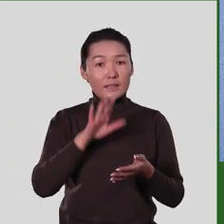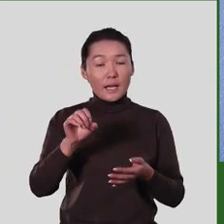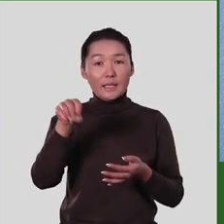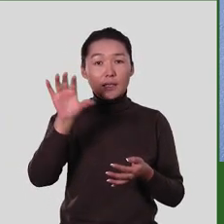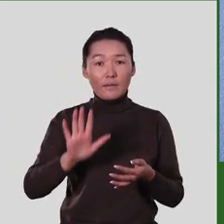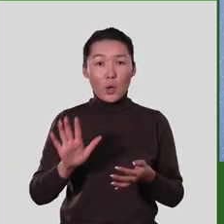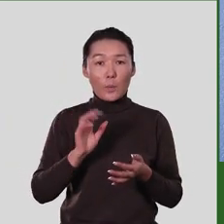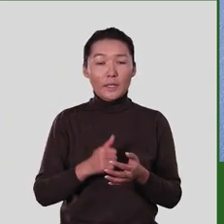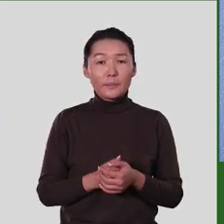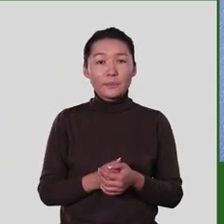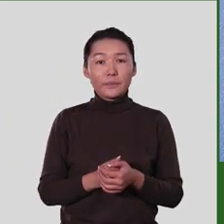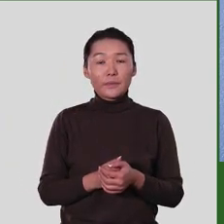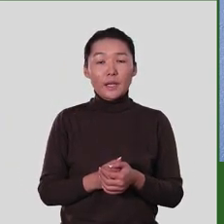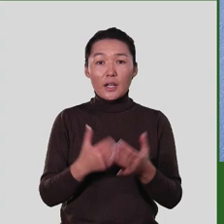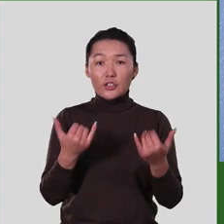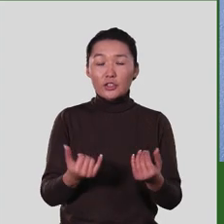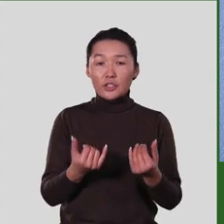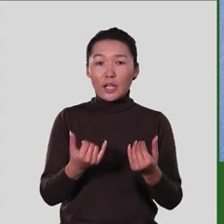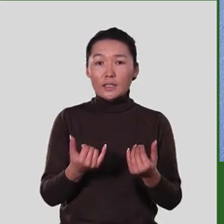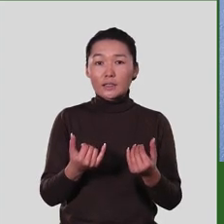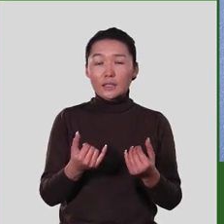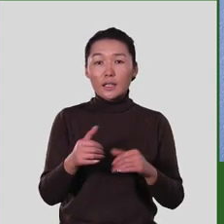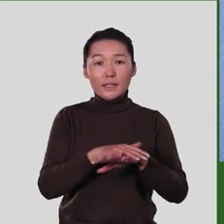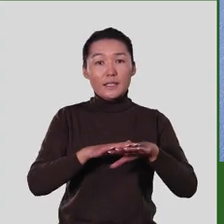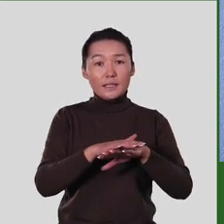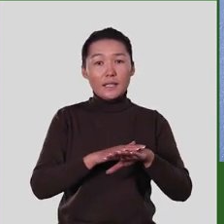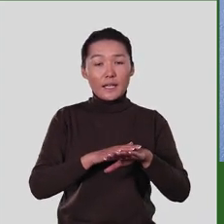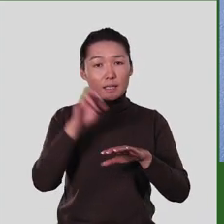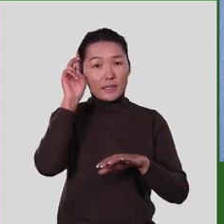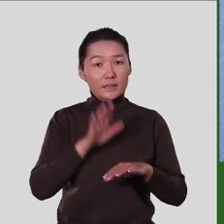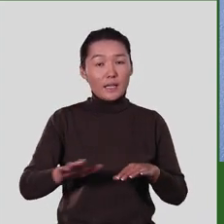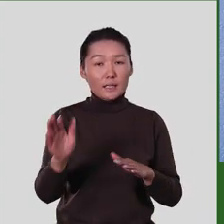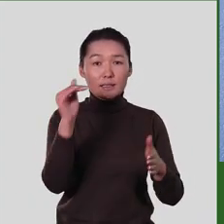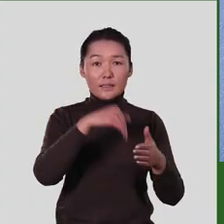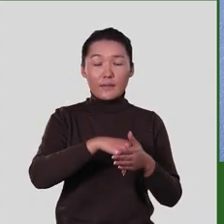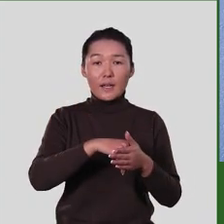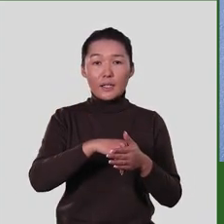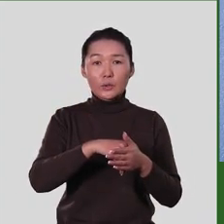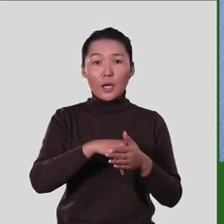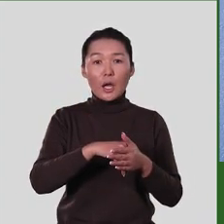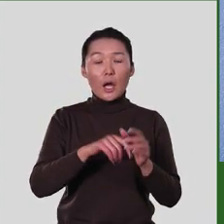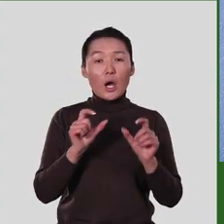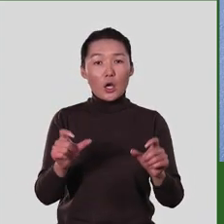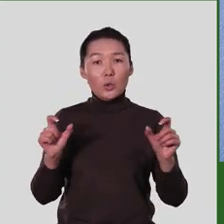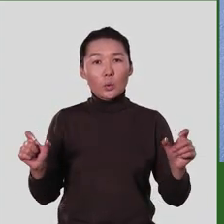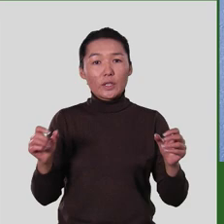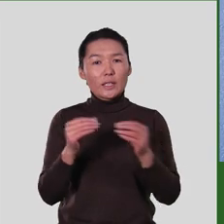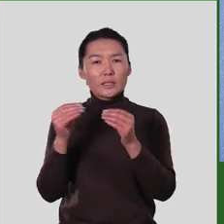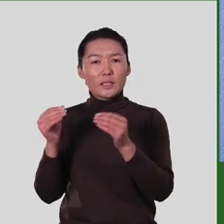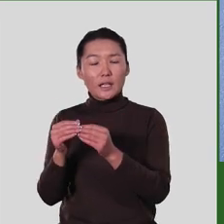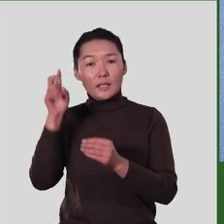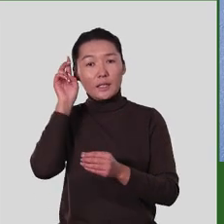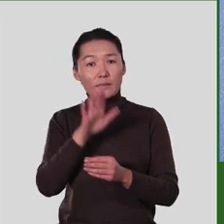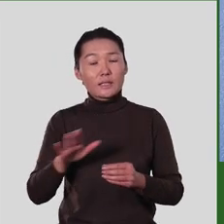Хотя сейчас население страны составляет переселенцы из десятков стран мира, основным языком